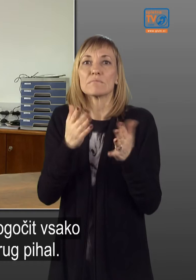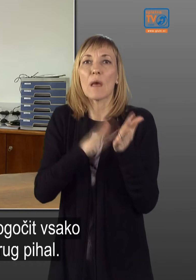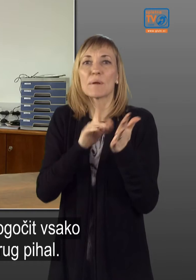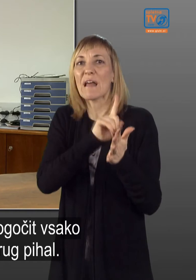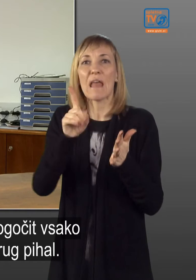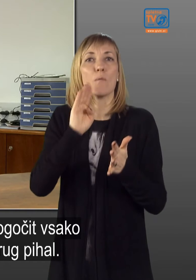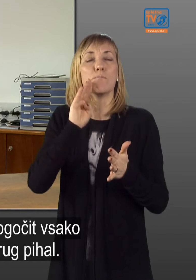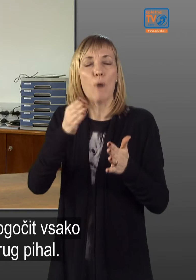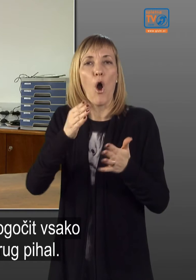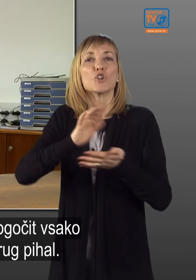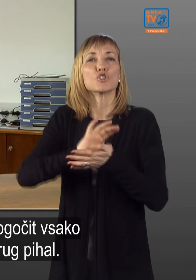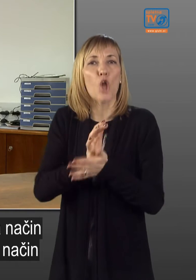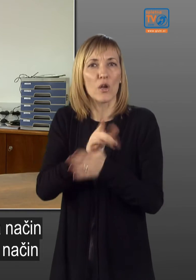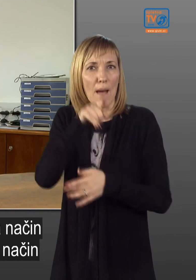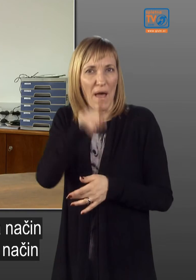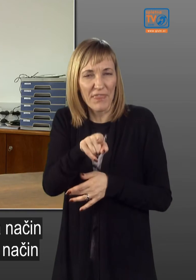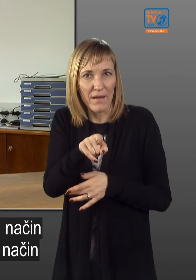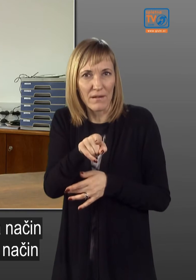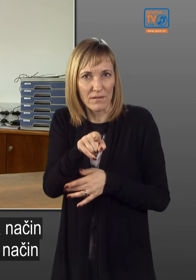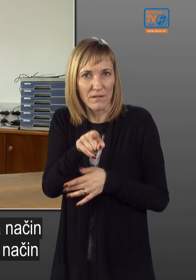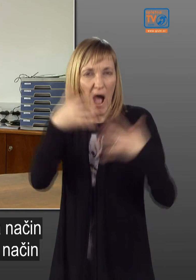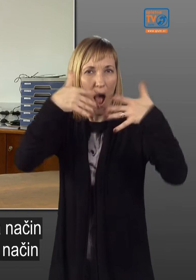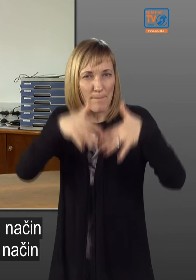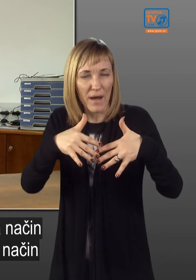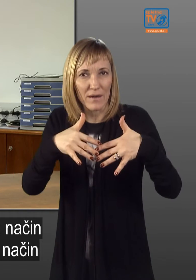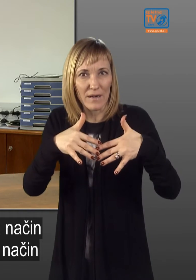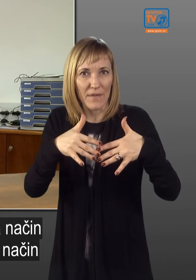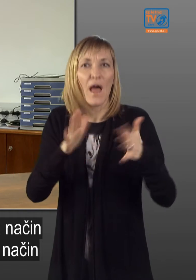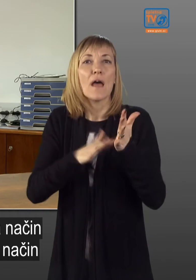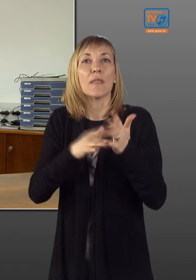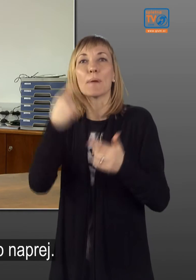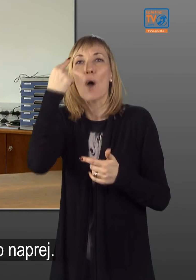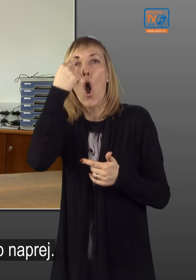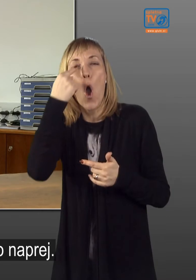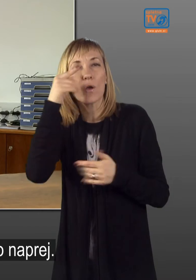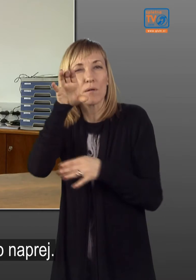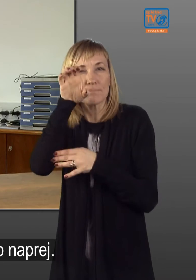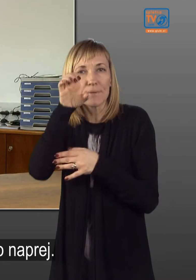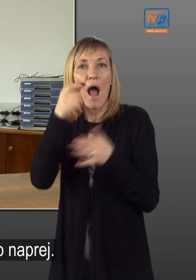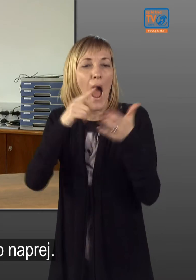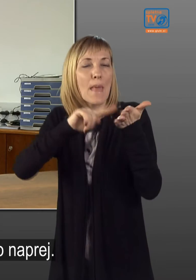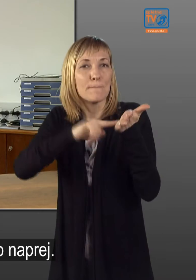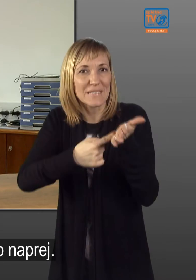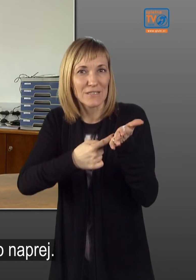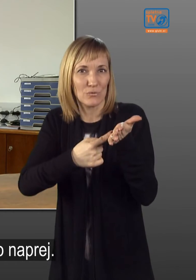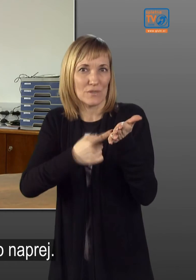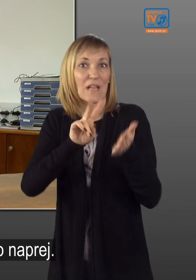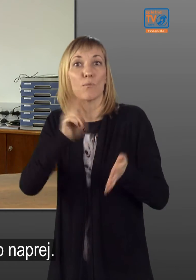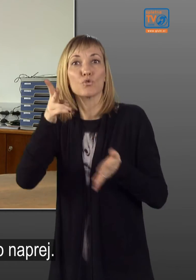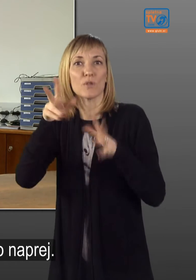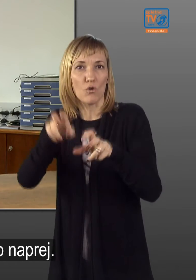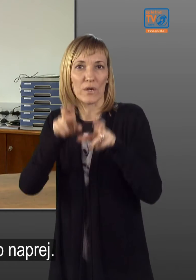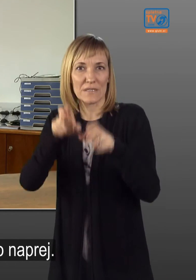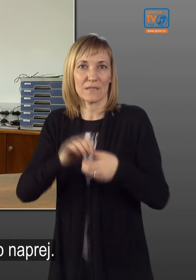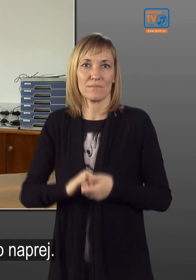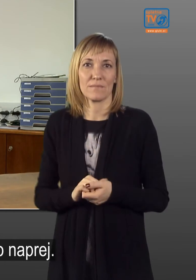bi nekdo drug pihal. Se pravi, to pa je na način prstnega odtisa, na način roženice očesa in tako naprej.